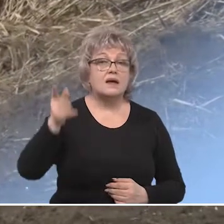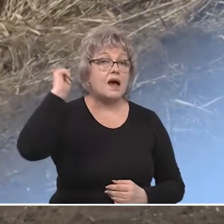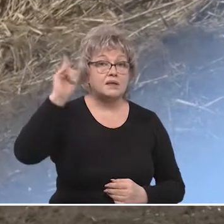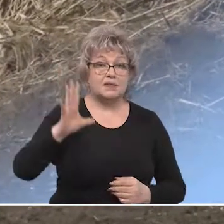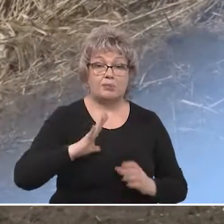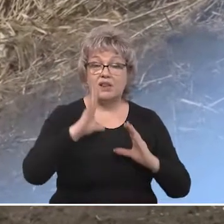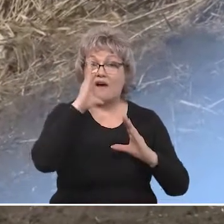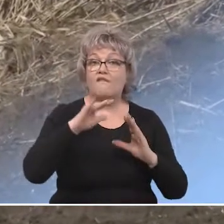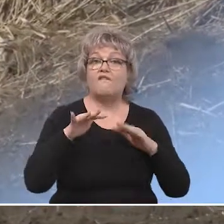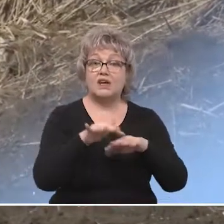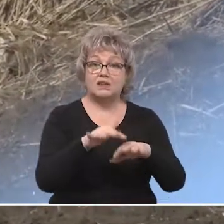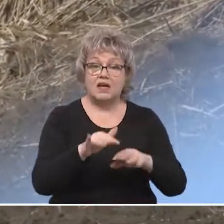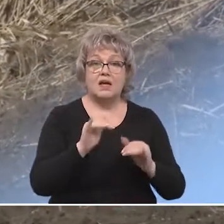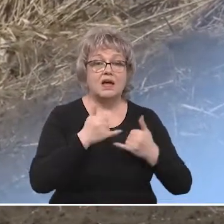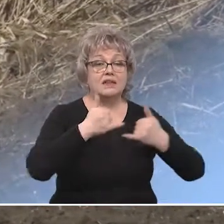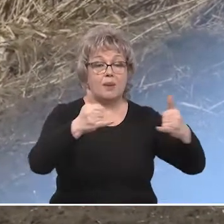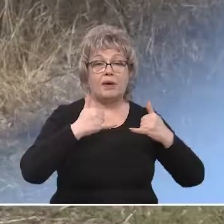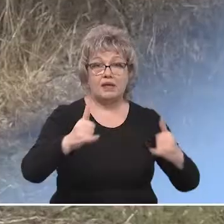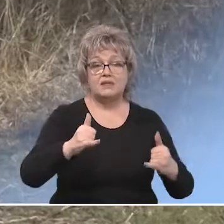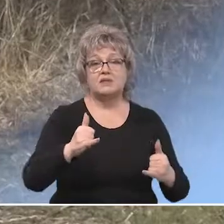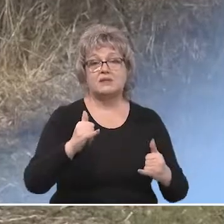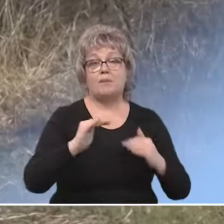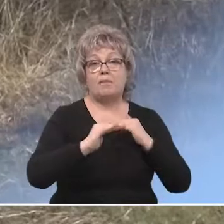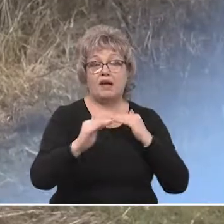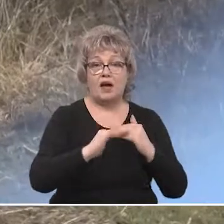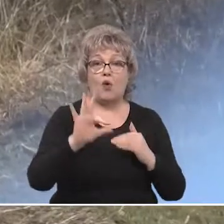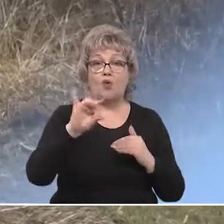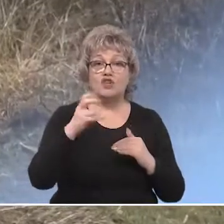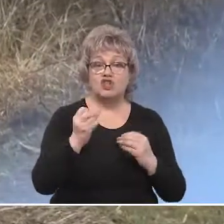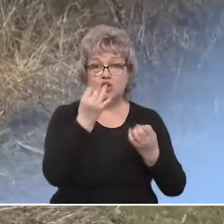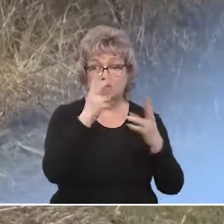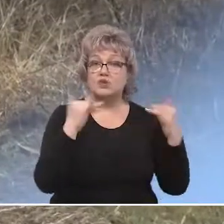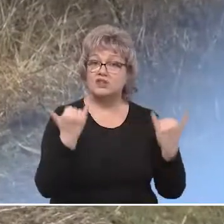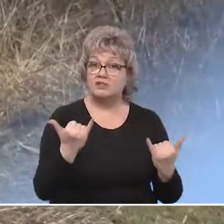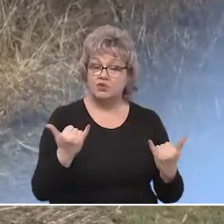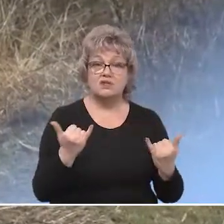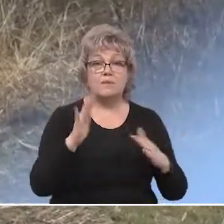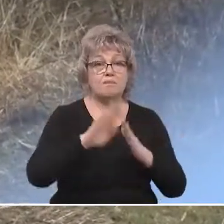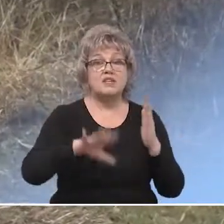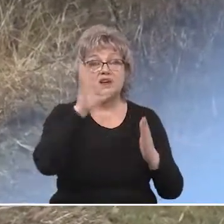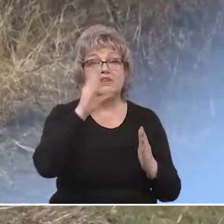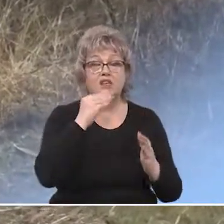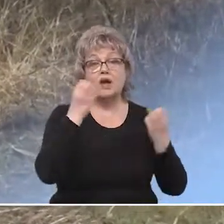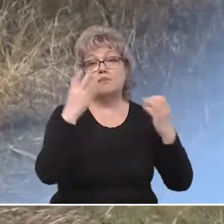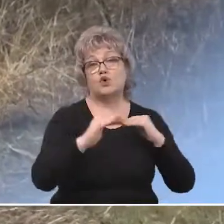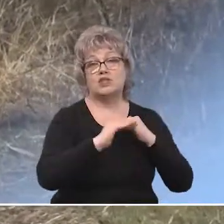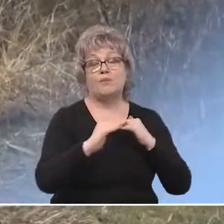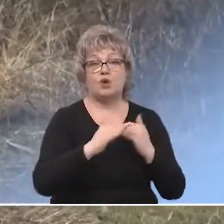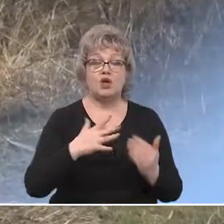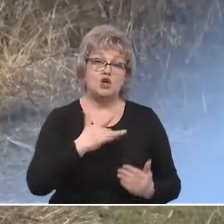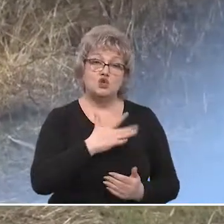Здесь когда-то бежала вода, чтобы напоить поля с овощными культурами. Сегодня статус земли иной – багора, без воды, просто